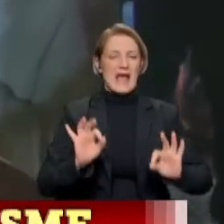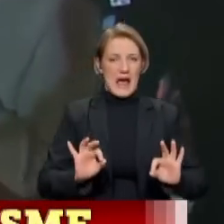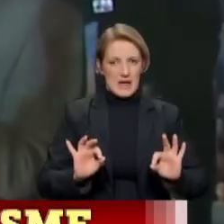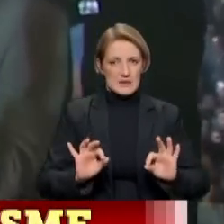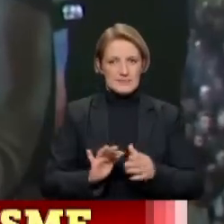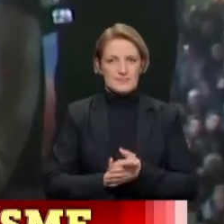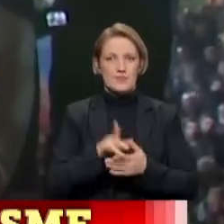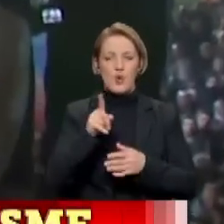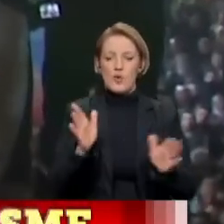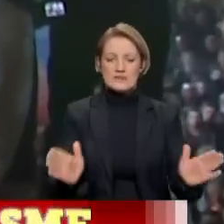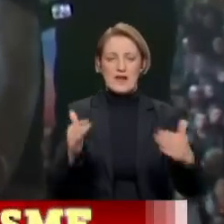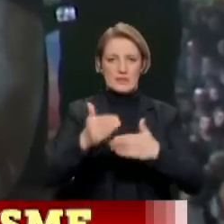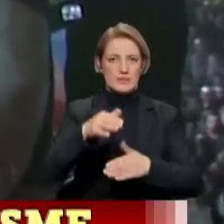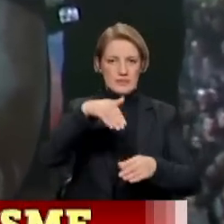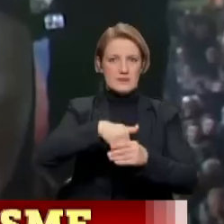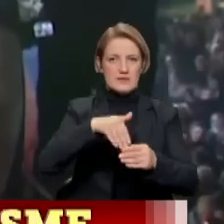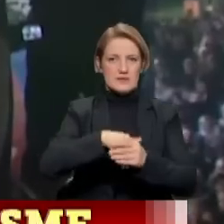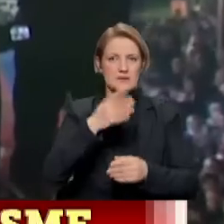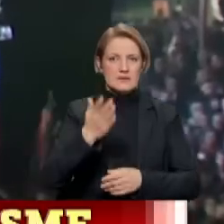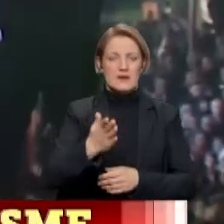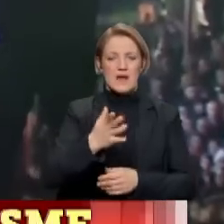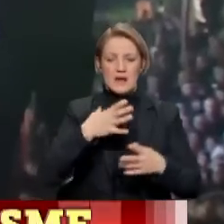Hem de o sandıkta